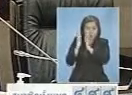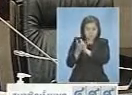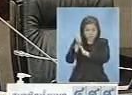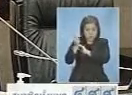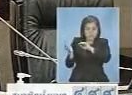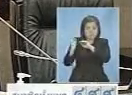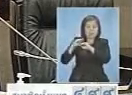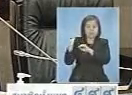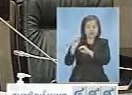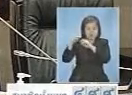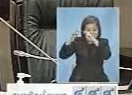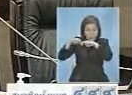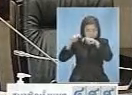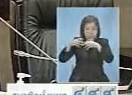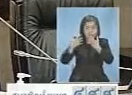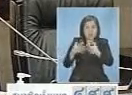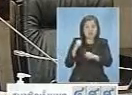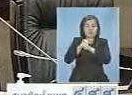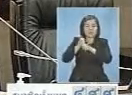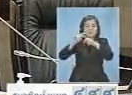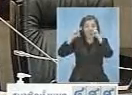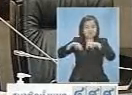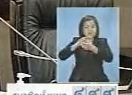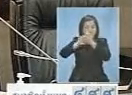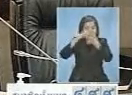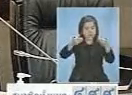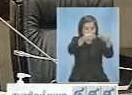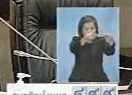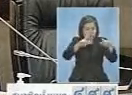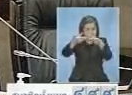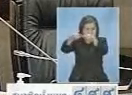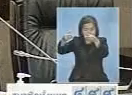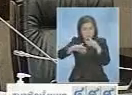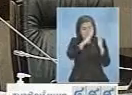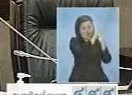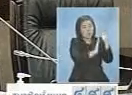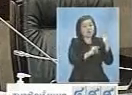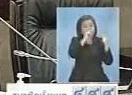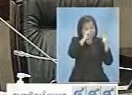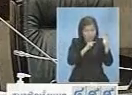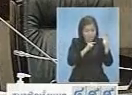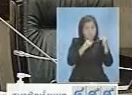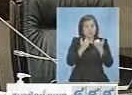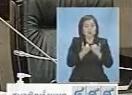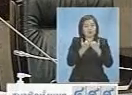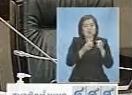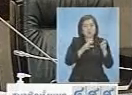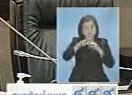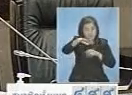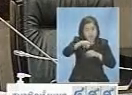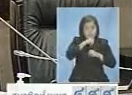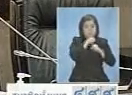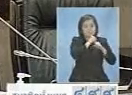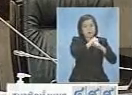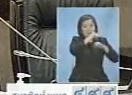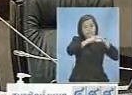งานวิจัยของประเทศไทยในขณะนี้ส่วนหนึ่งยังนำมาใช้ประโยชน์ในการพัฒนาประเทศ